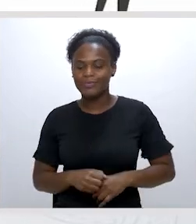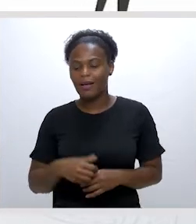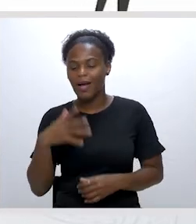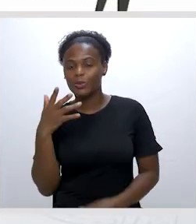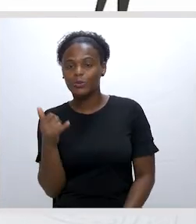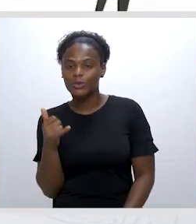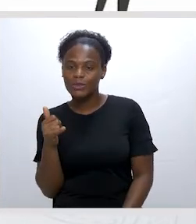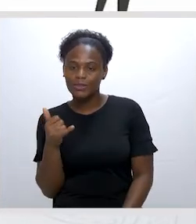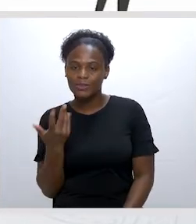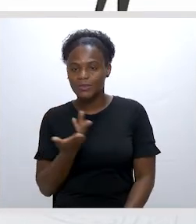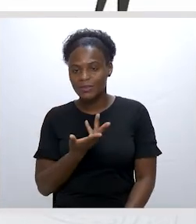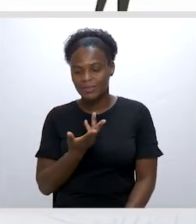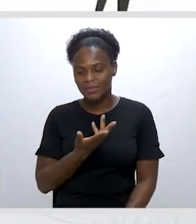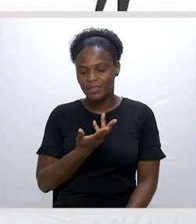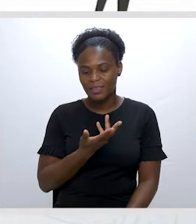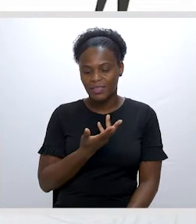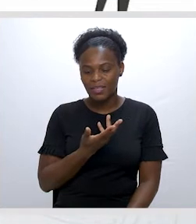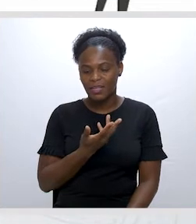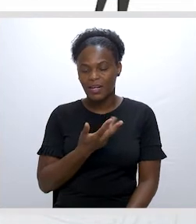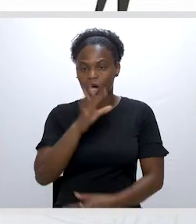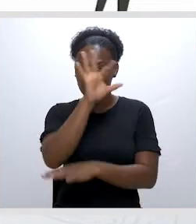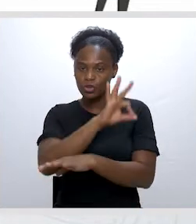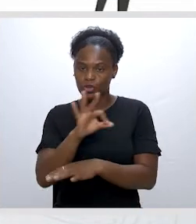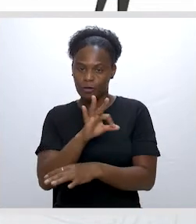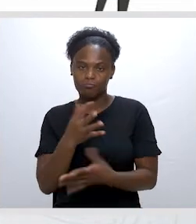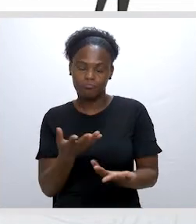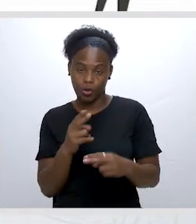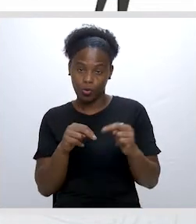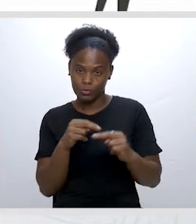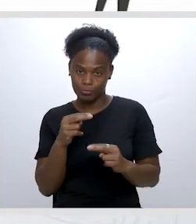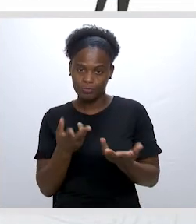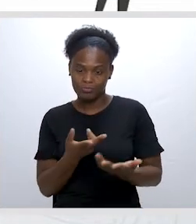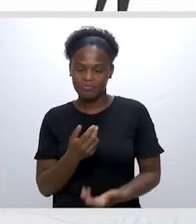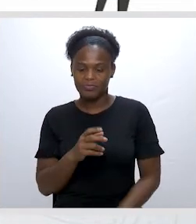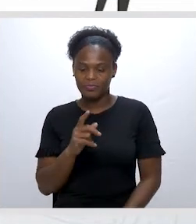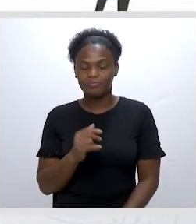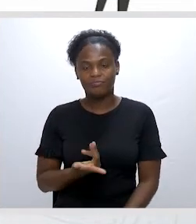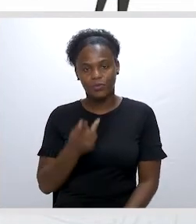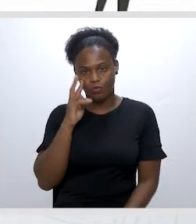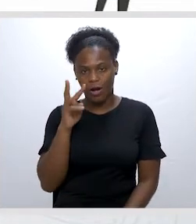12. Un ingénieur civil.